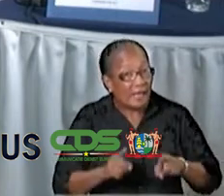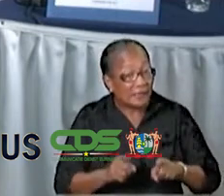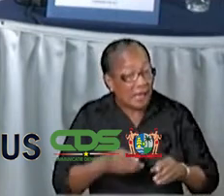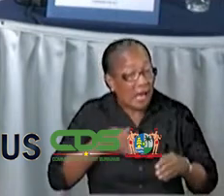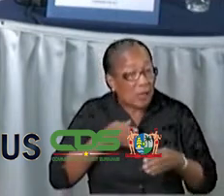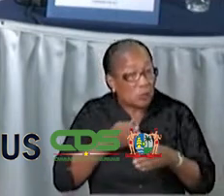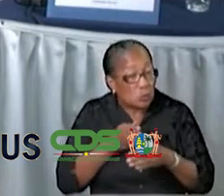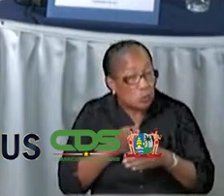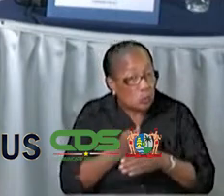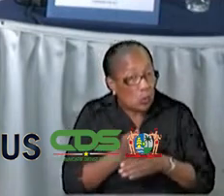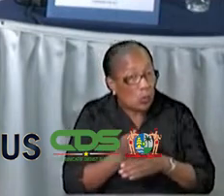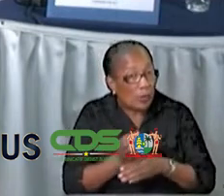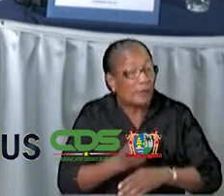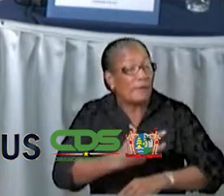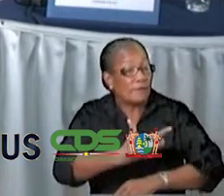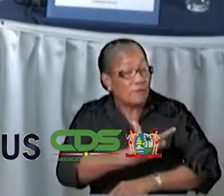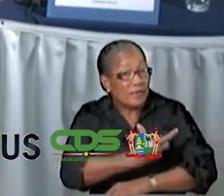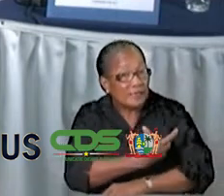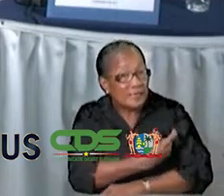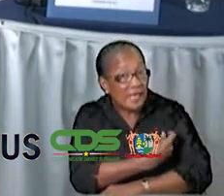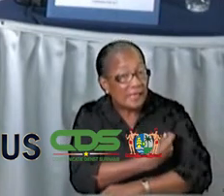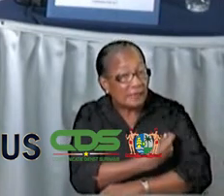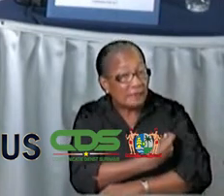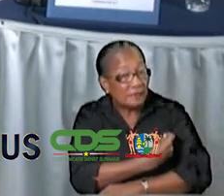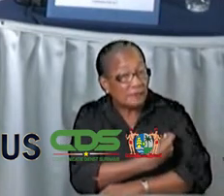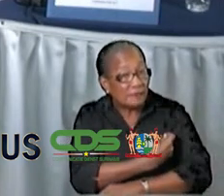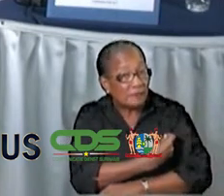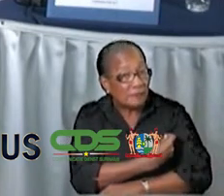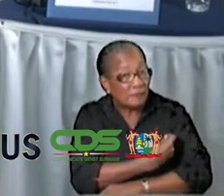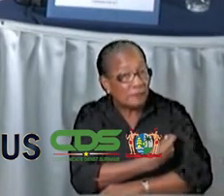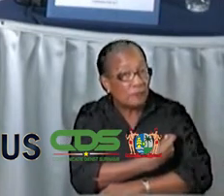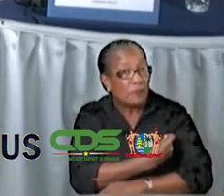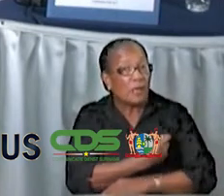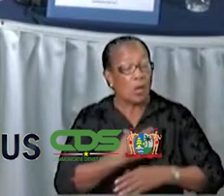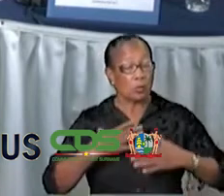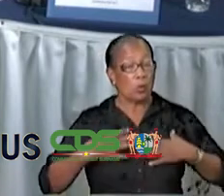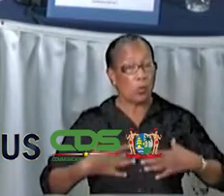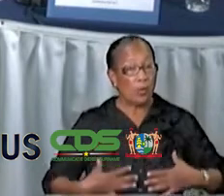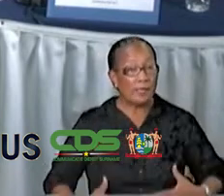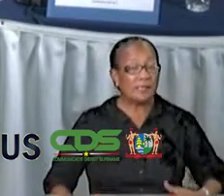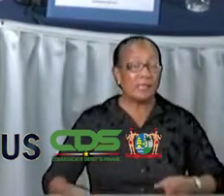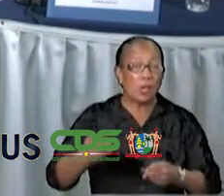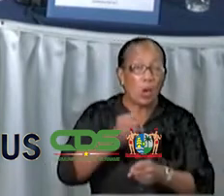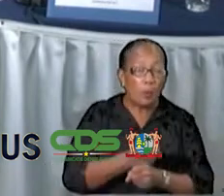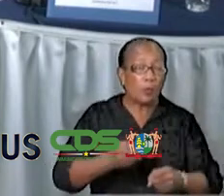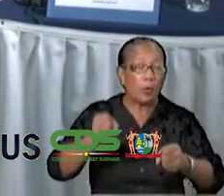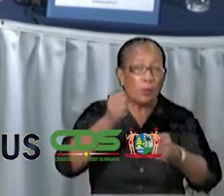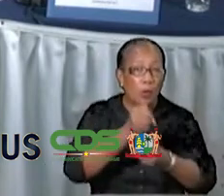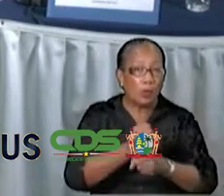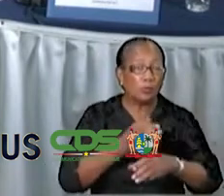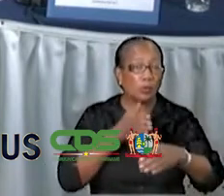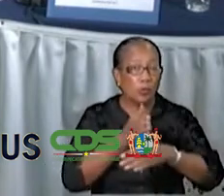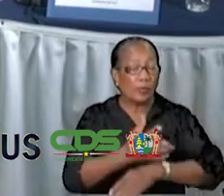door de vaccinbarrière heen. Dus de weerstand die opgebouwd is door het vaccin.